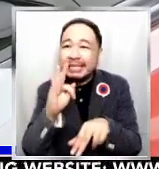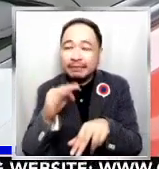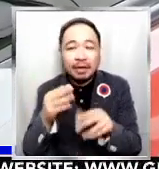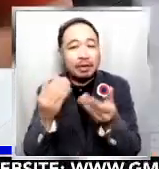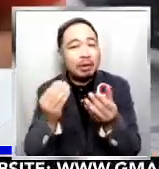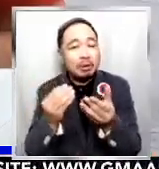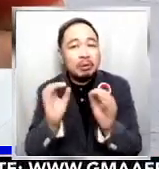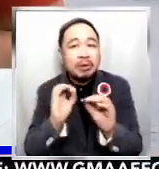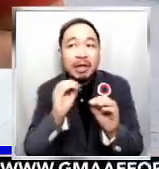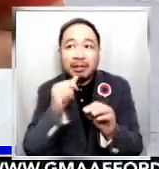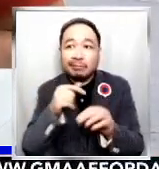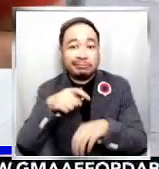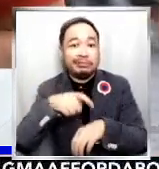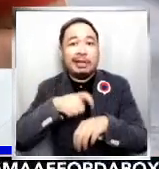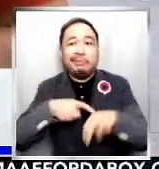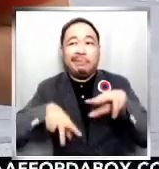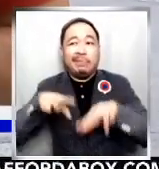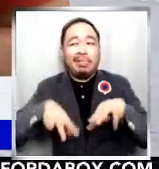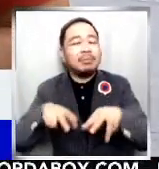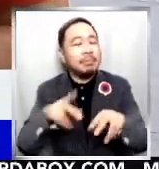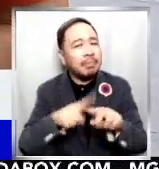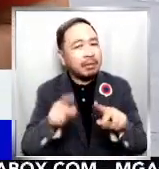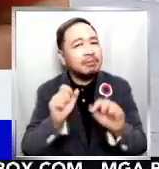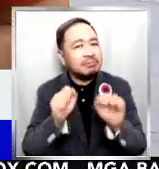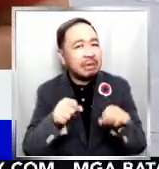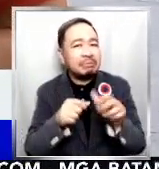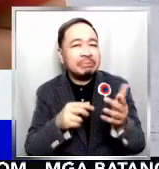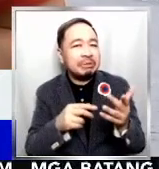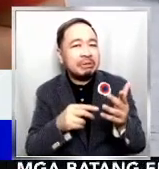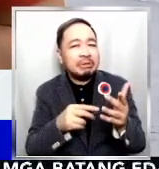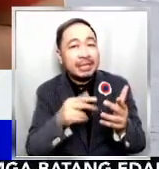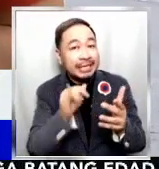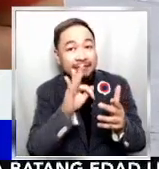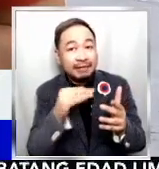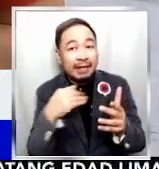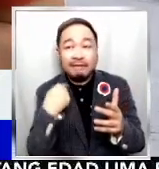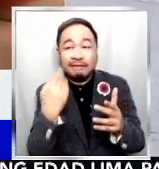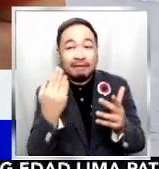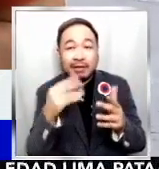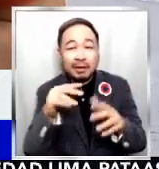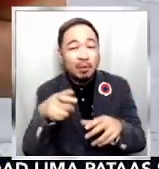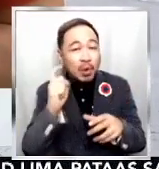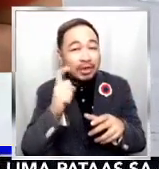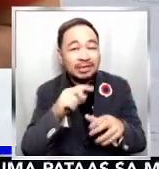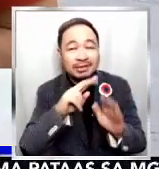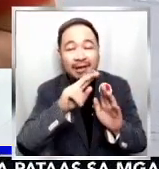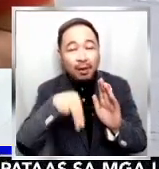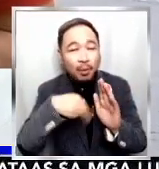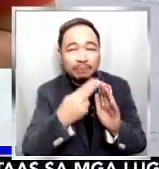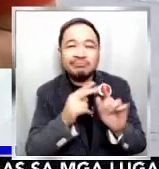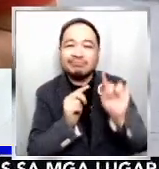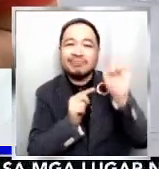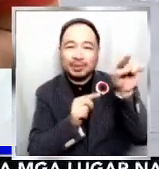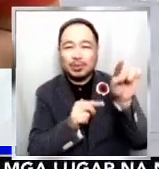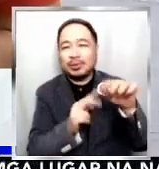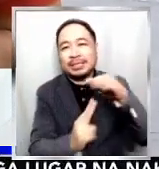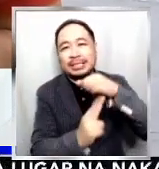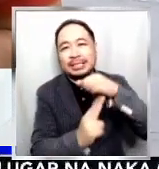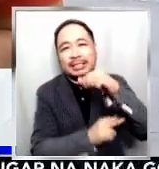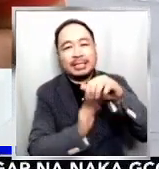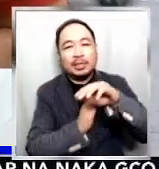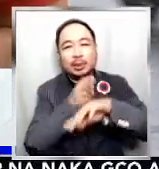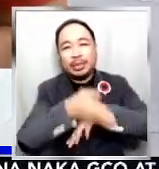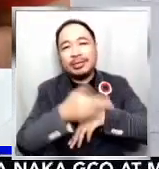tayo doon. Simula nang magbukas ang Skyway Stage 3, malaki na ang niluwag nitong EDSA. Dahil doon napunta ang maraming